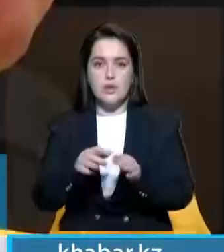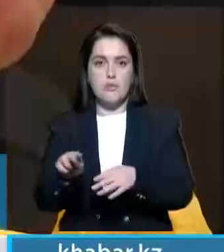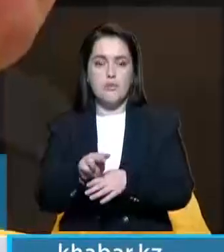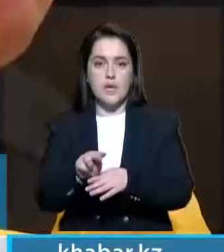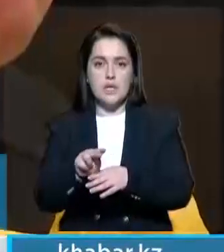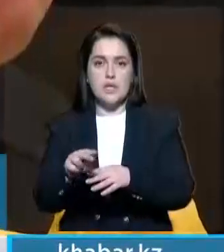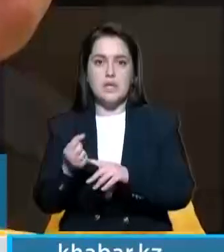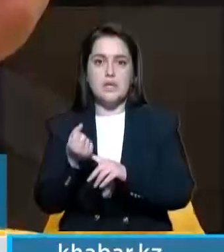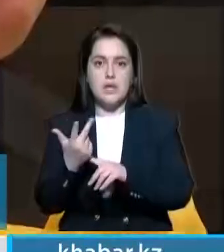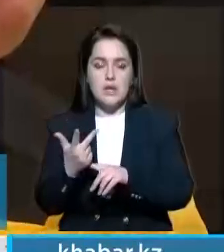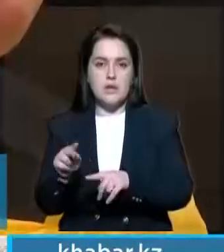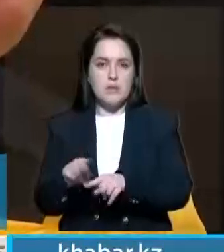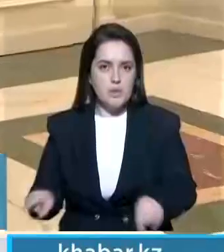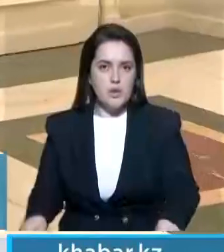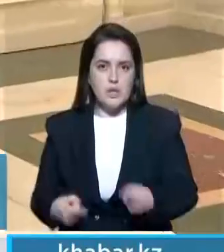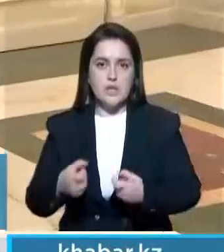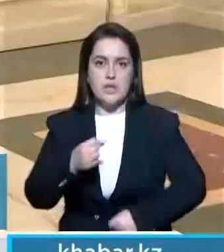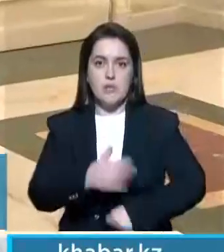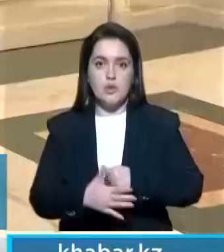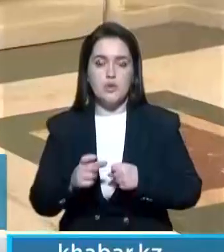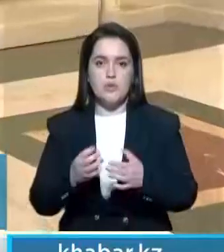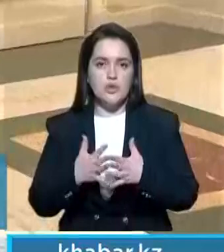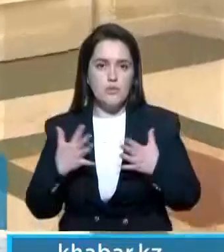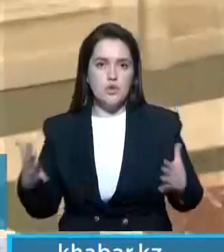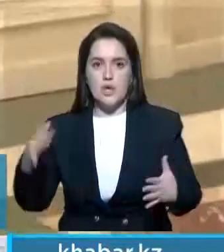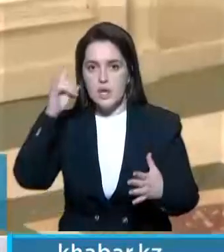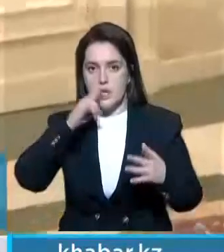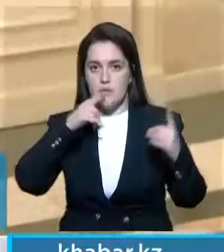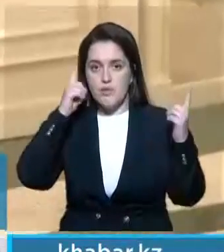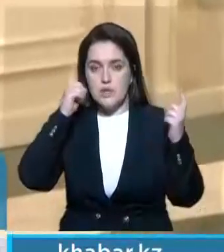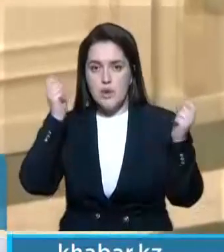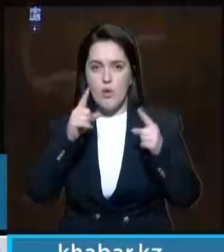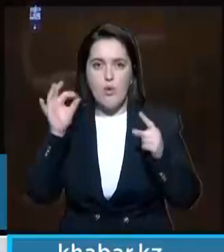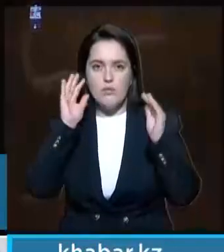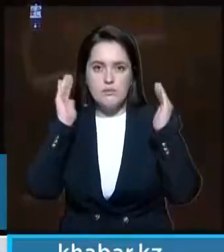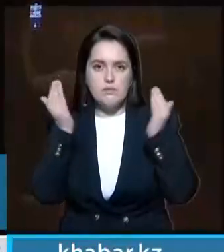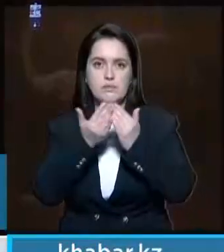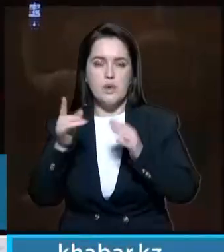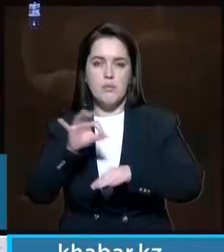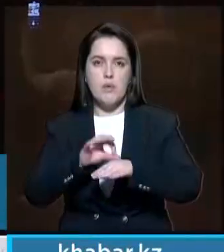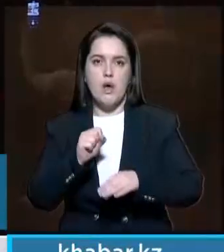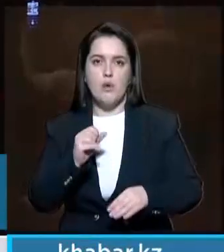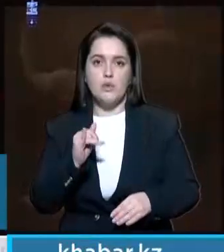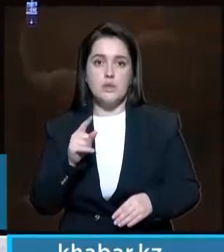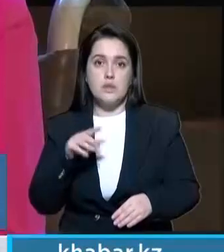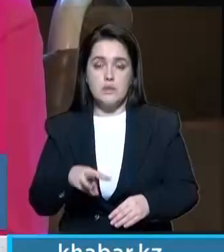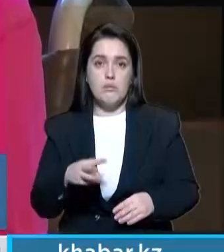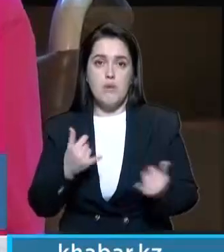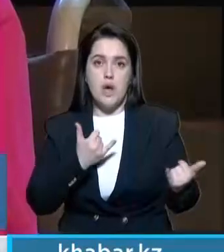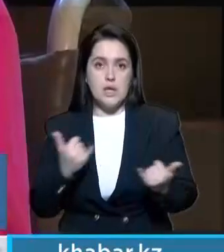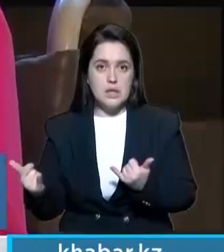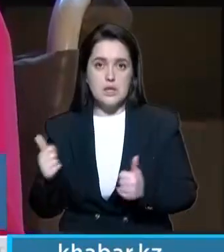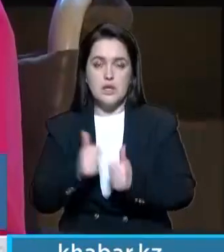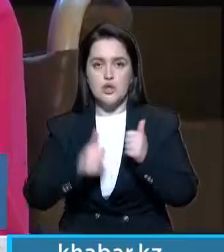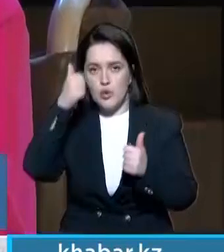216 кабинетов коррекции и 13 реабилитационных центров. Чтобы еще больше казахстанцев узнало об аутизме, в Астане сегодня организовали